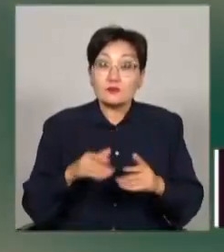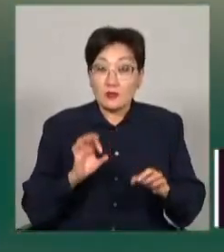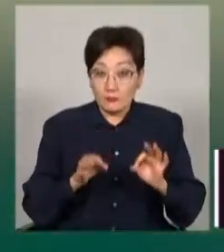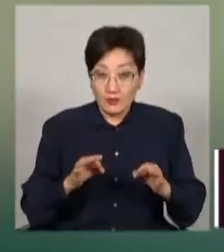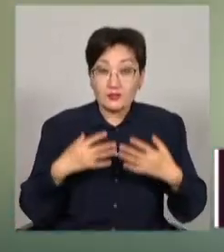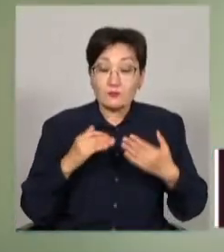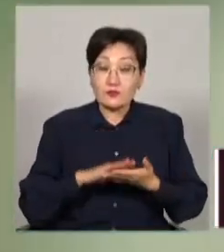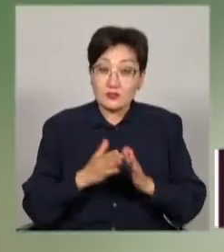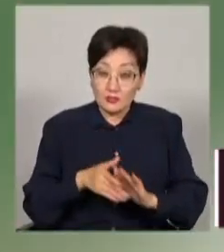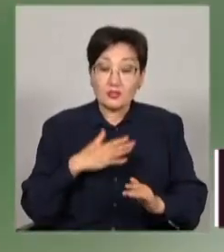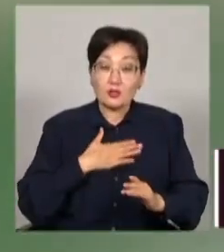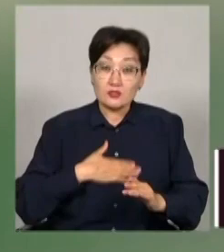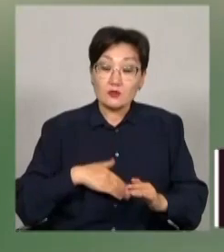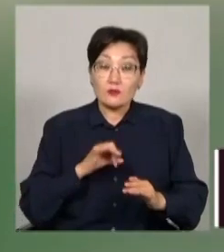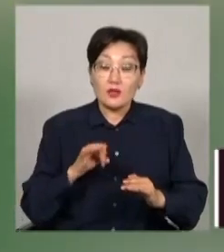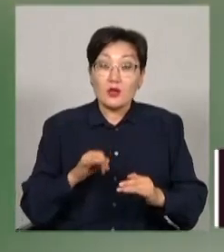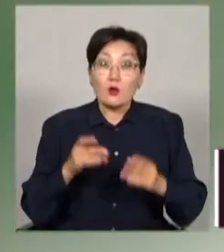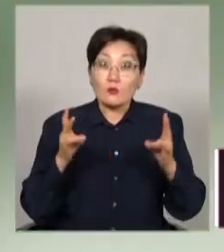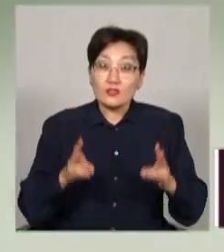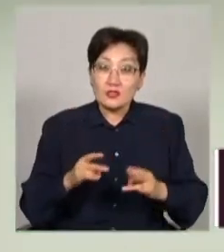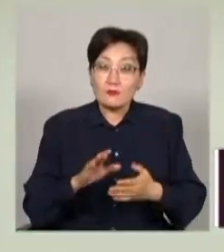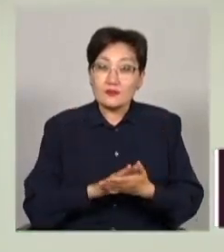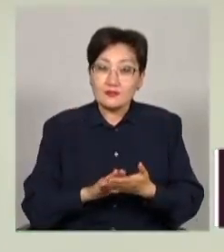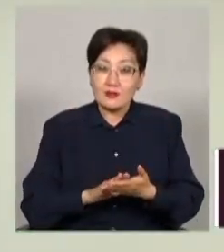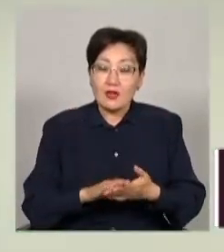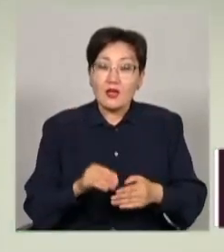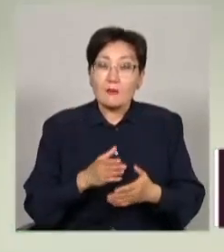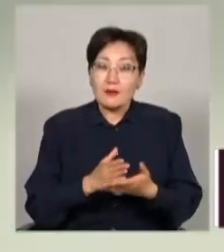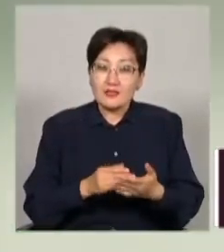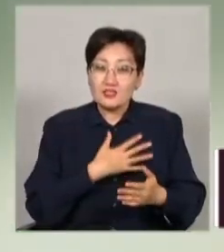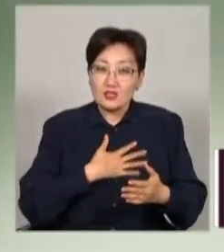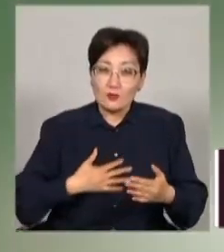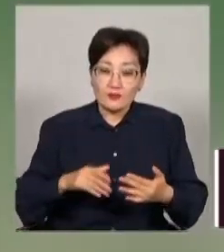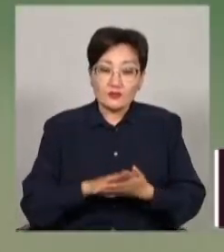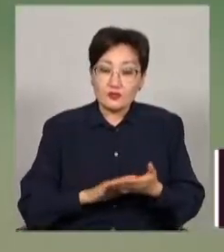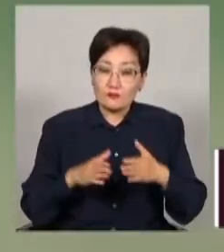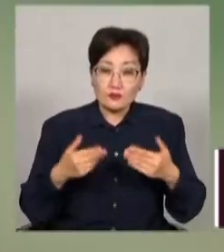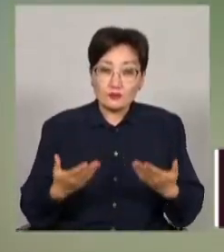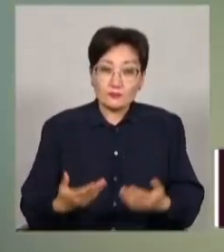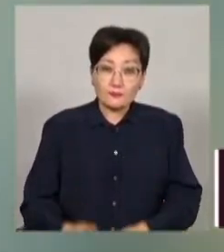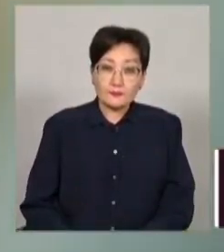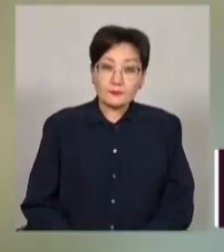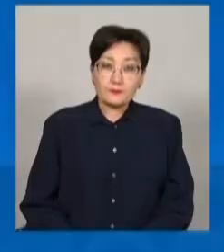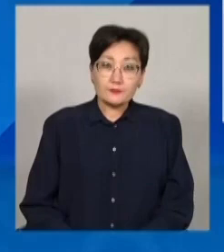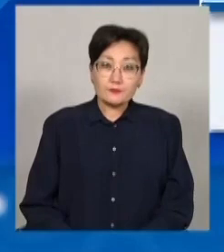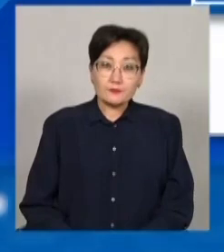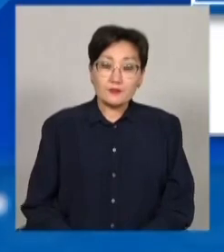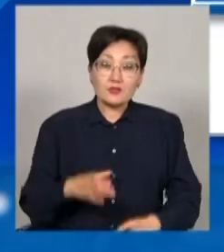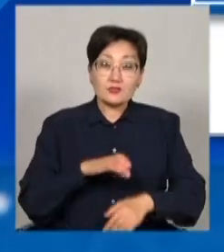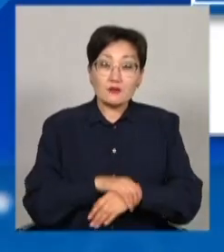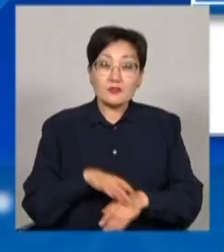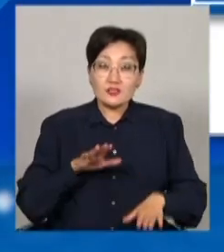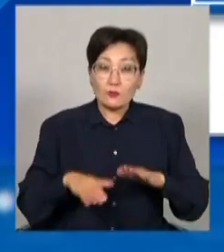их состояние удовлетворительное ушибов и ссадин порезов на их теле не обнаружено по факту